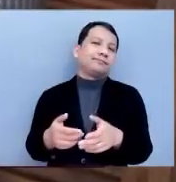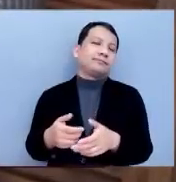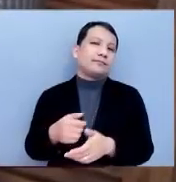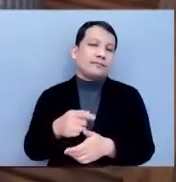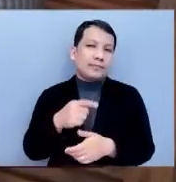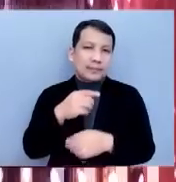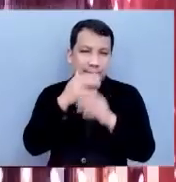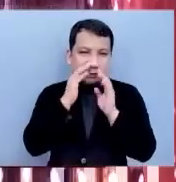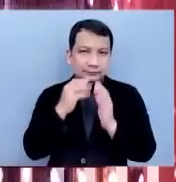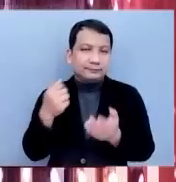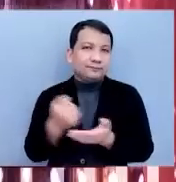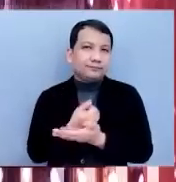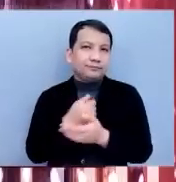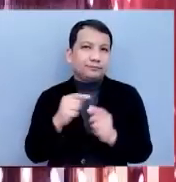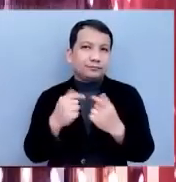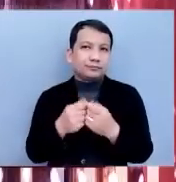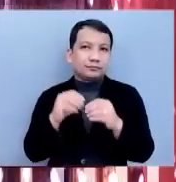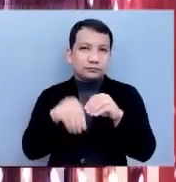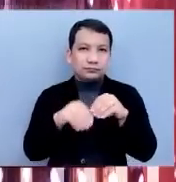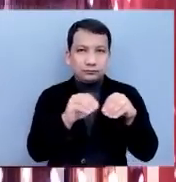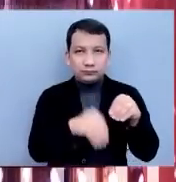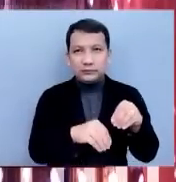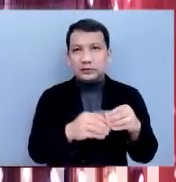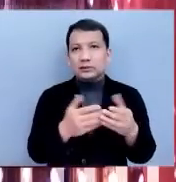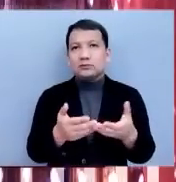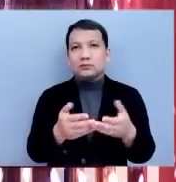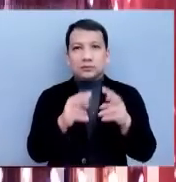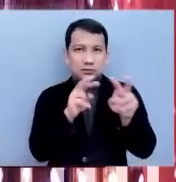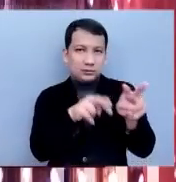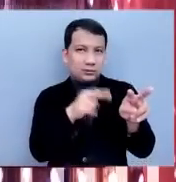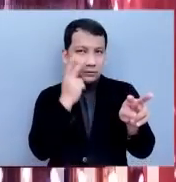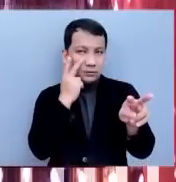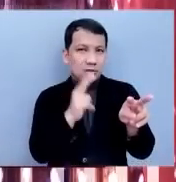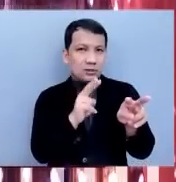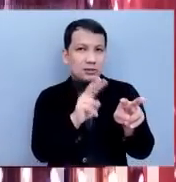ng grupo na nagtanim doon, talagang nakita ko